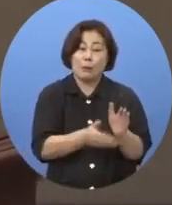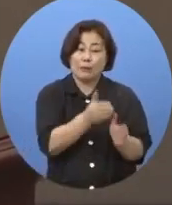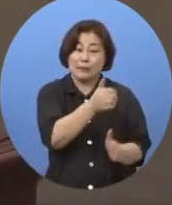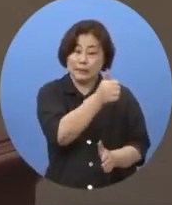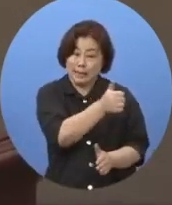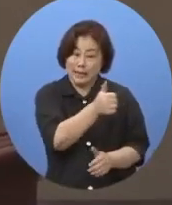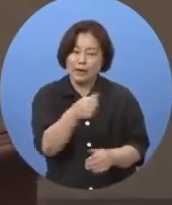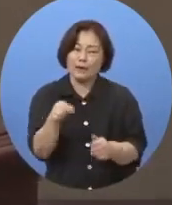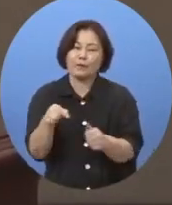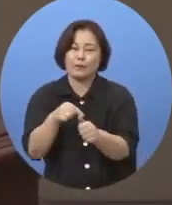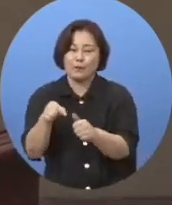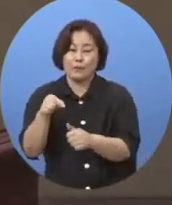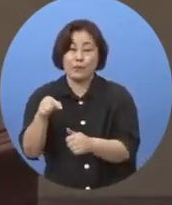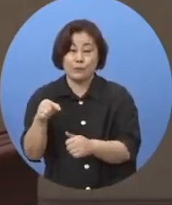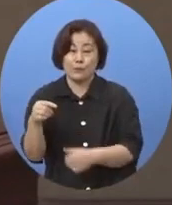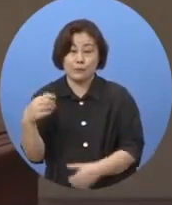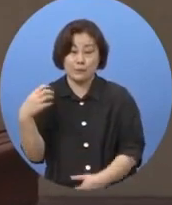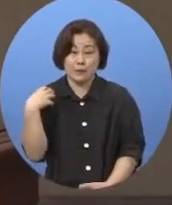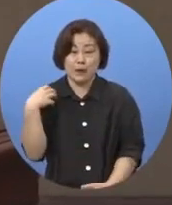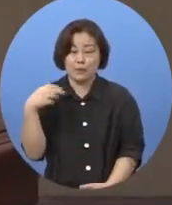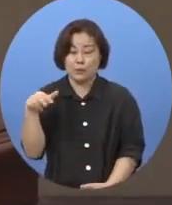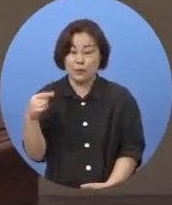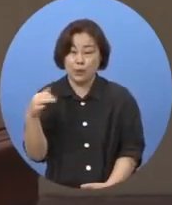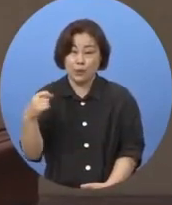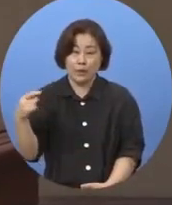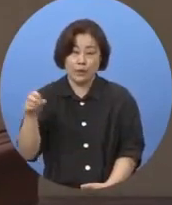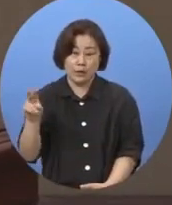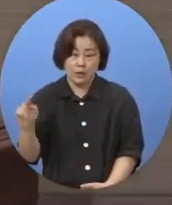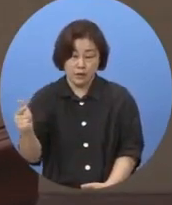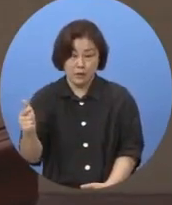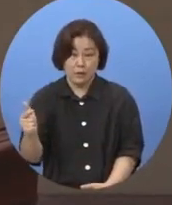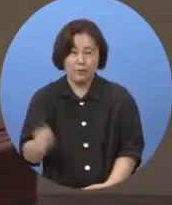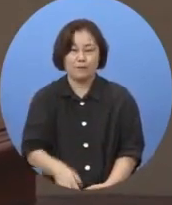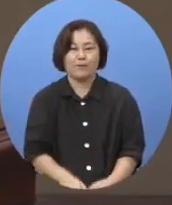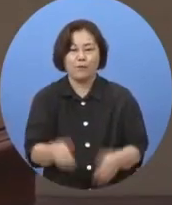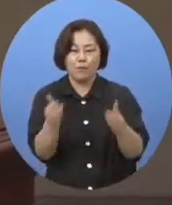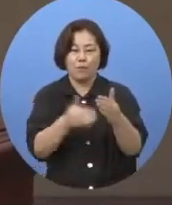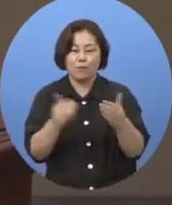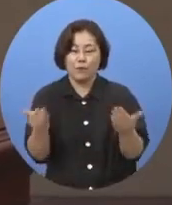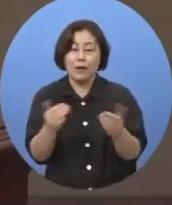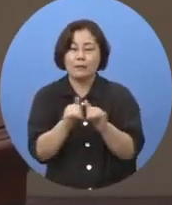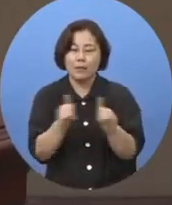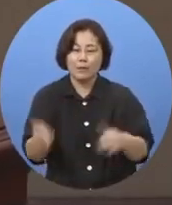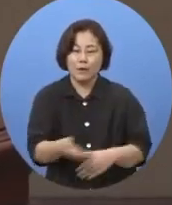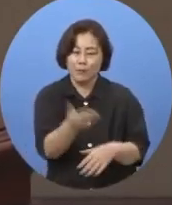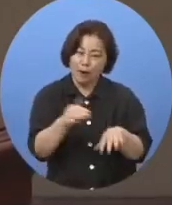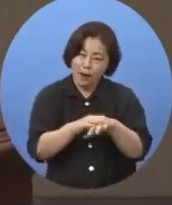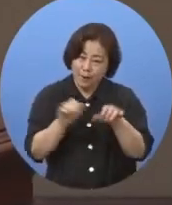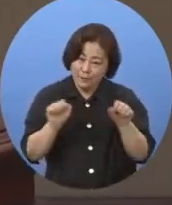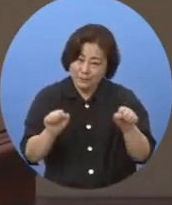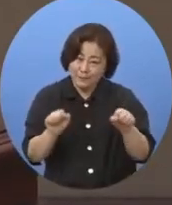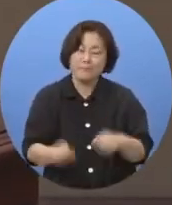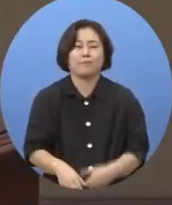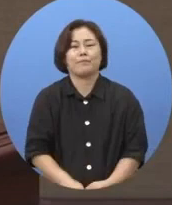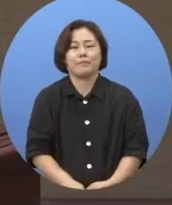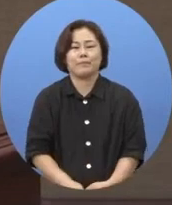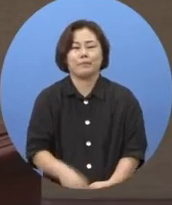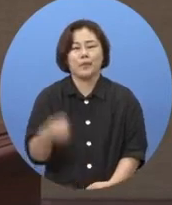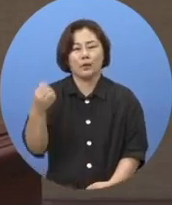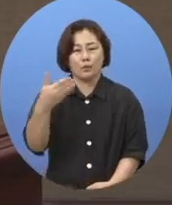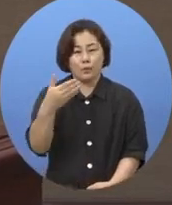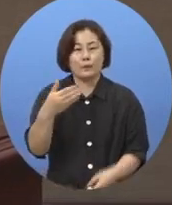시장님과 저희형 교육감님을 비롯한 관계공무원 여러분 안녕하십니까 구로구